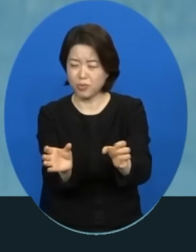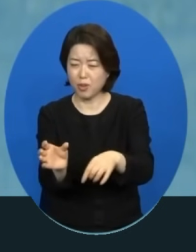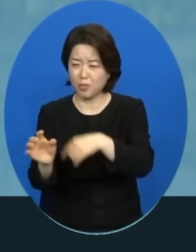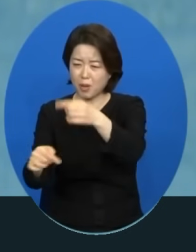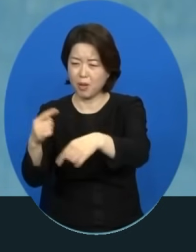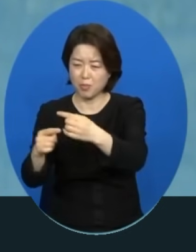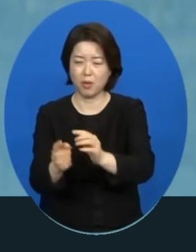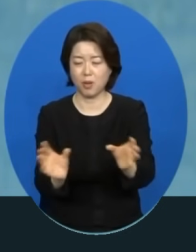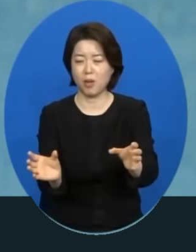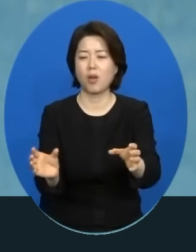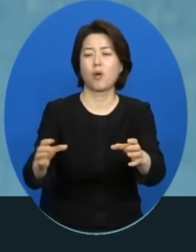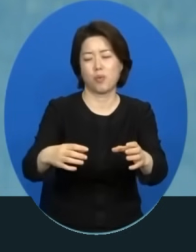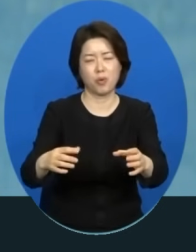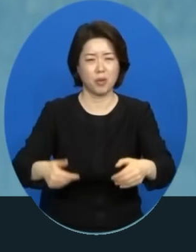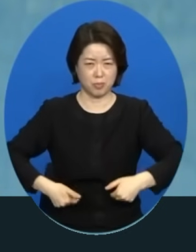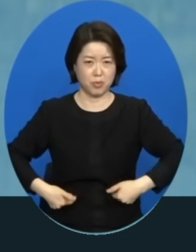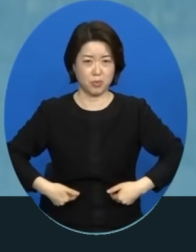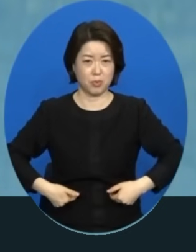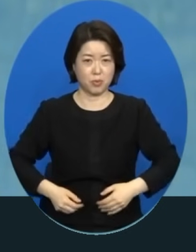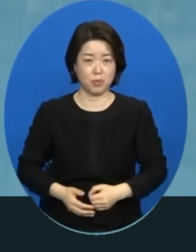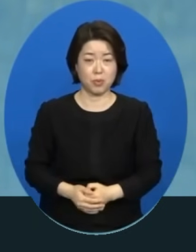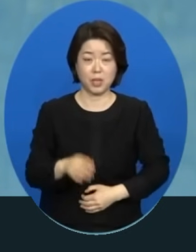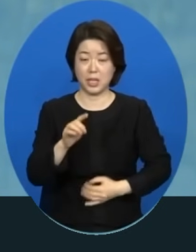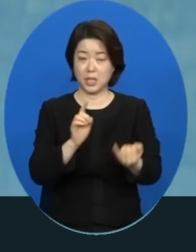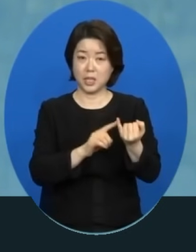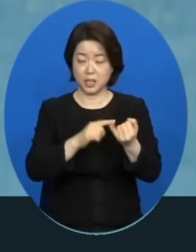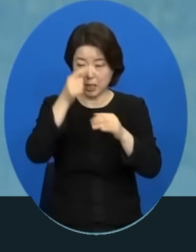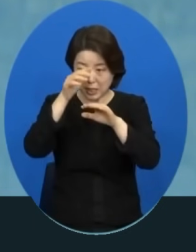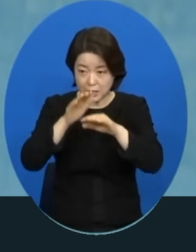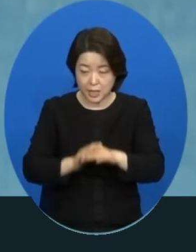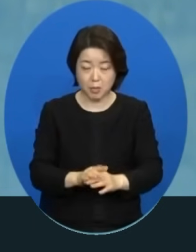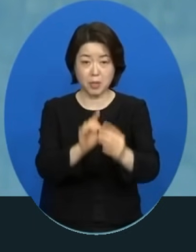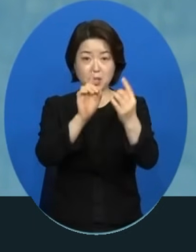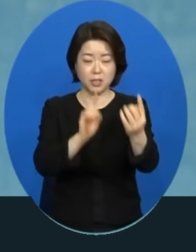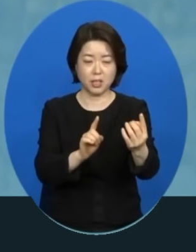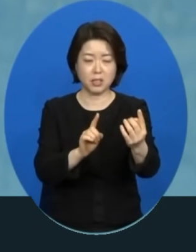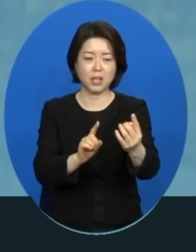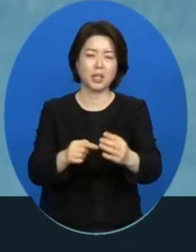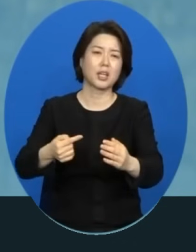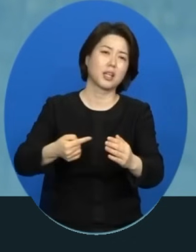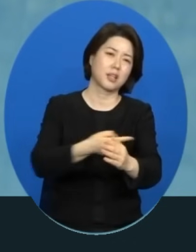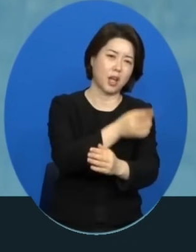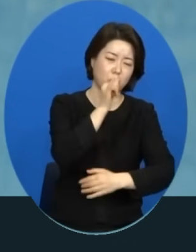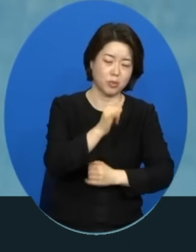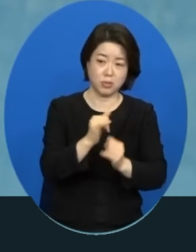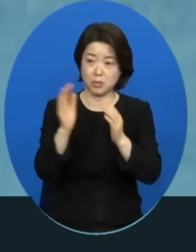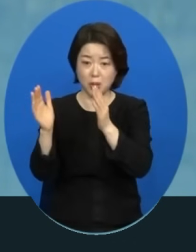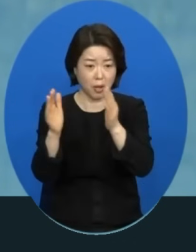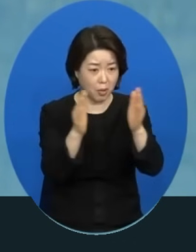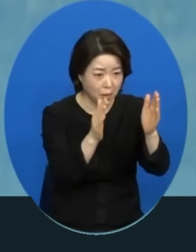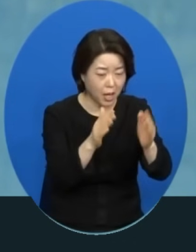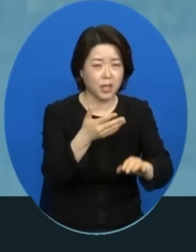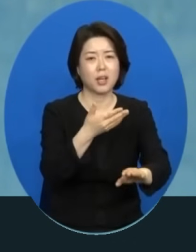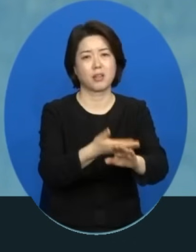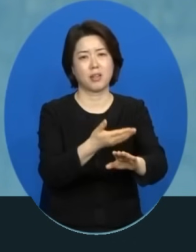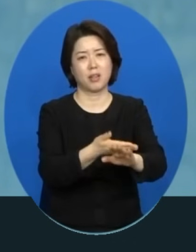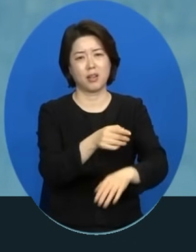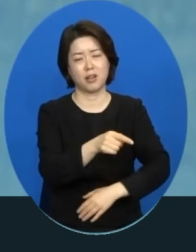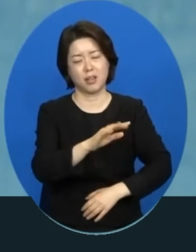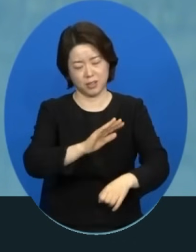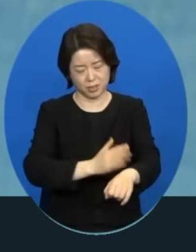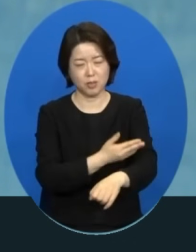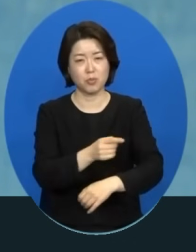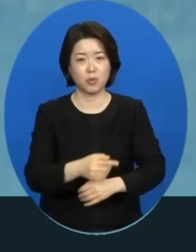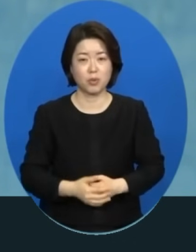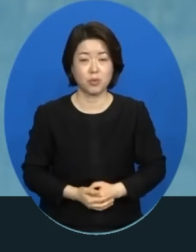거예요. 그녀의 예배의 대상이 다른 곳에 있었어요. 방향이 잘못되어 있었어요. 그러나